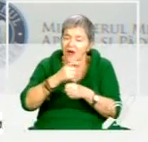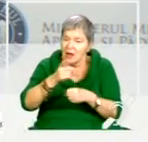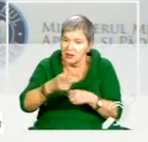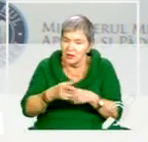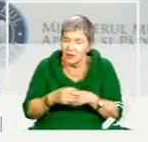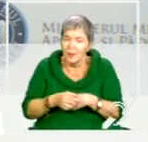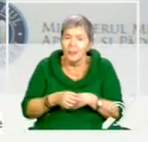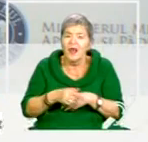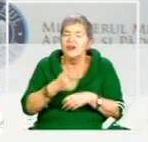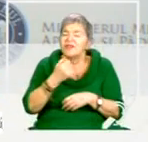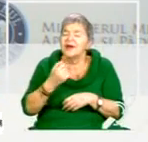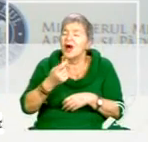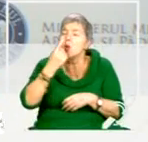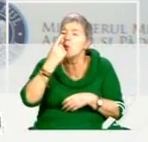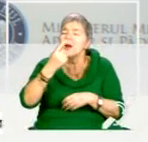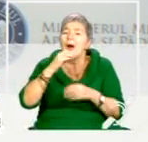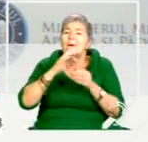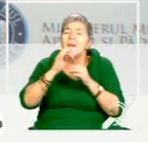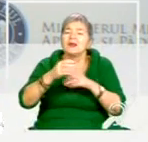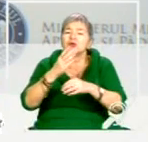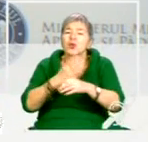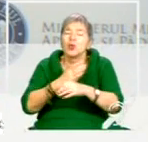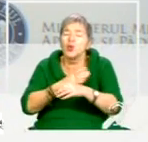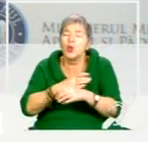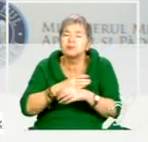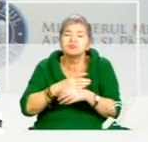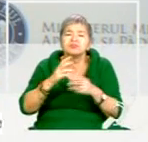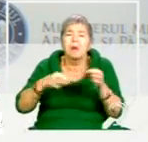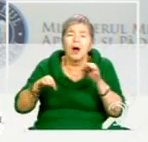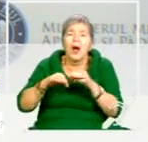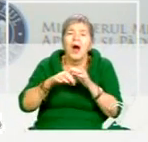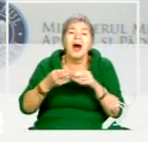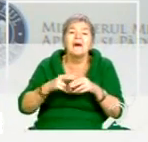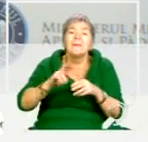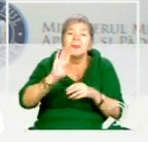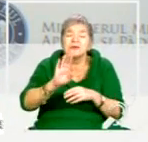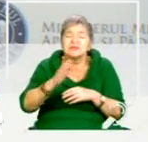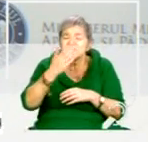fără niciun metru cub de lemn în plus față de ceea ce spune legea.